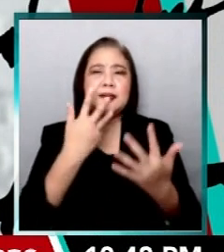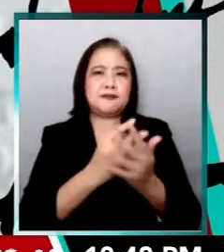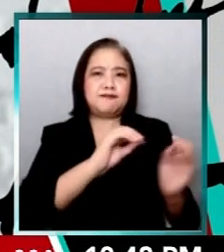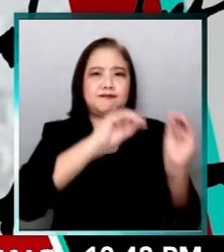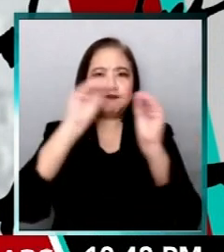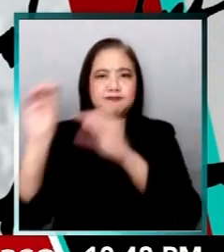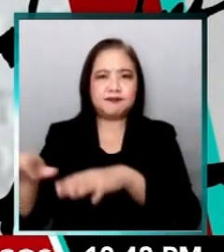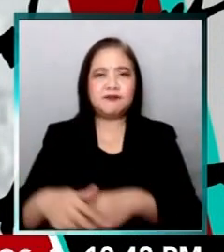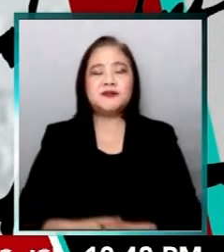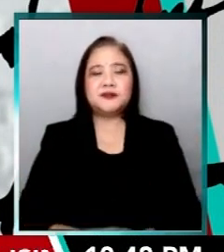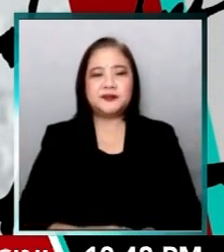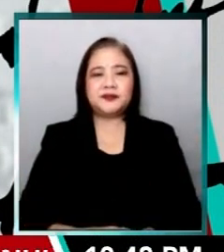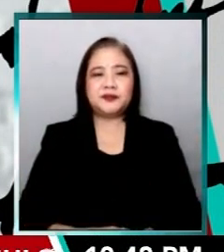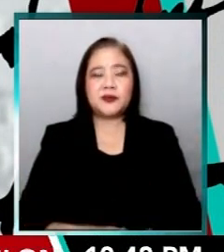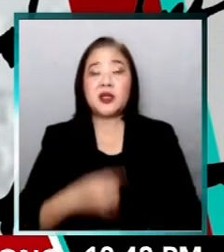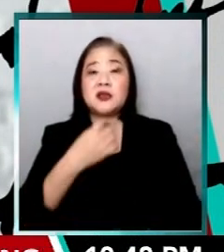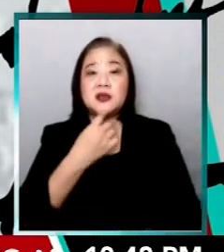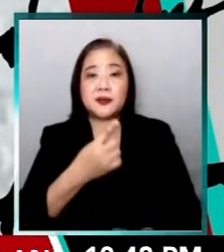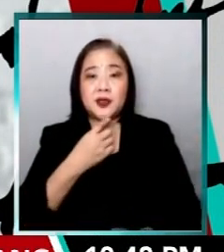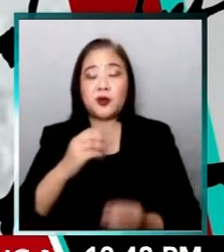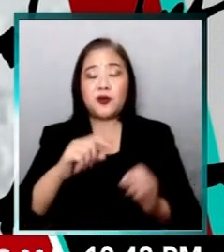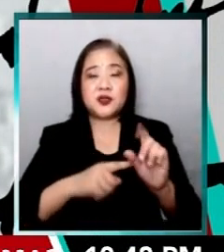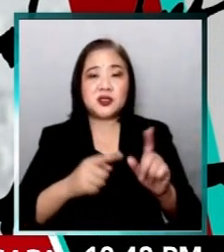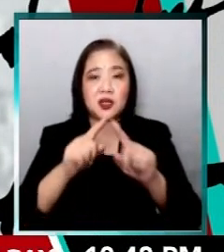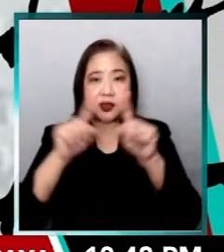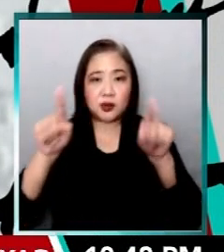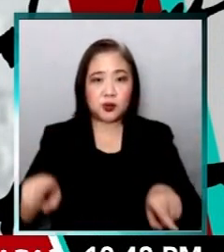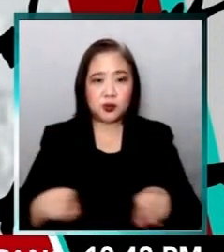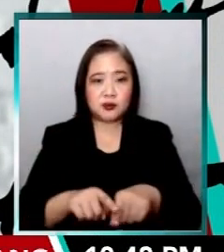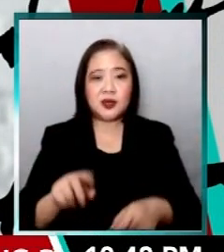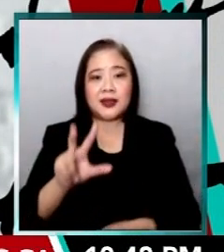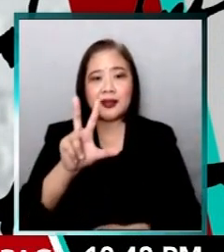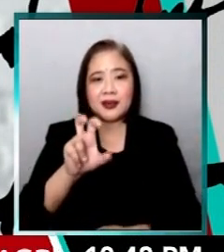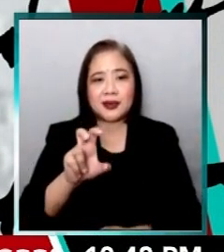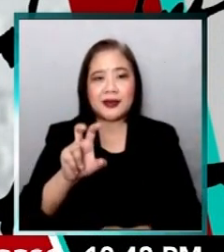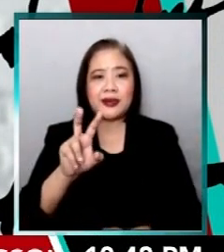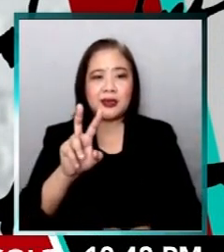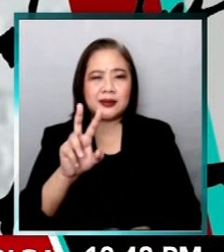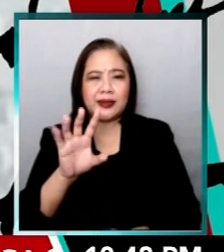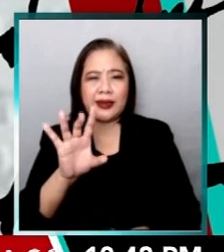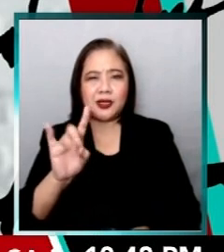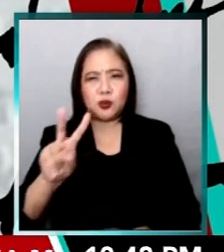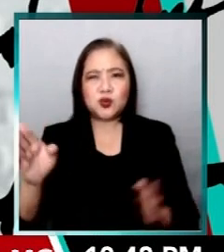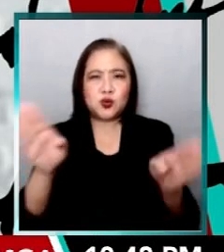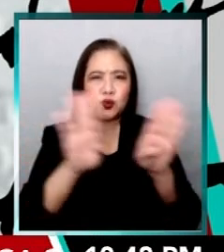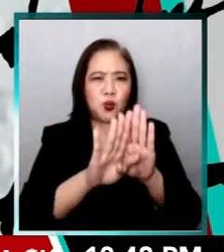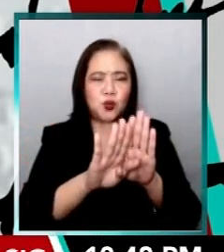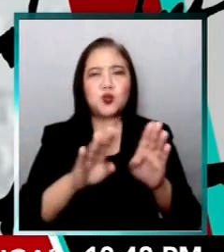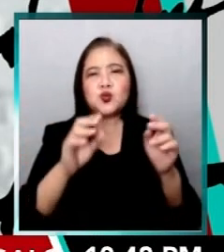sa Official Gazette, 392 ang ipinasarang dyaryo, magazine,